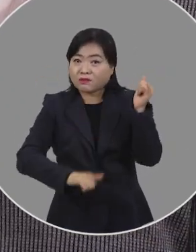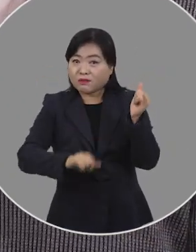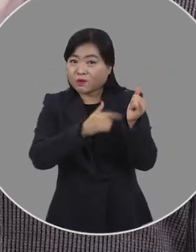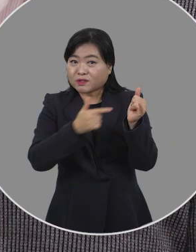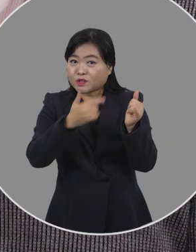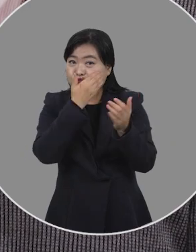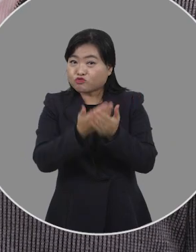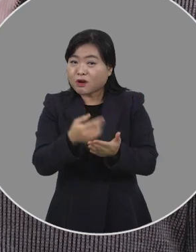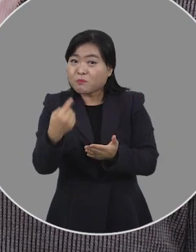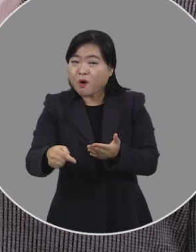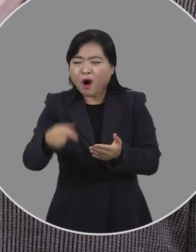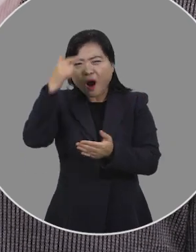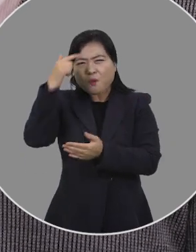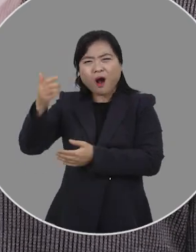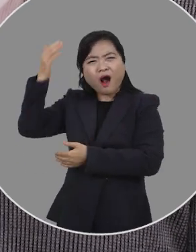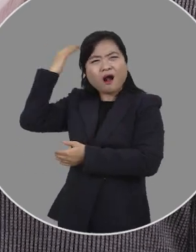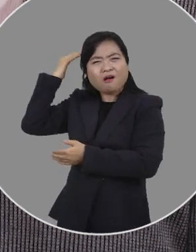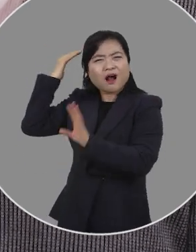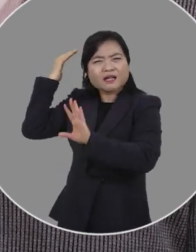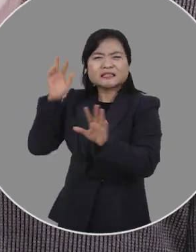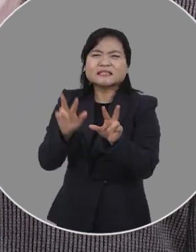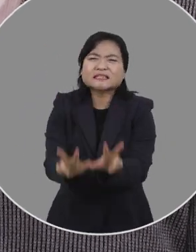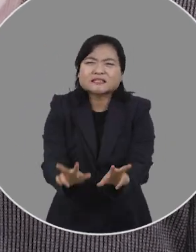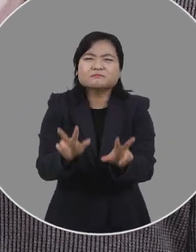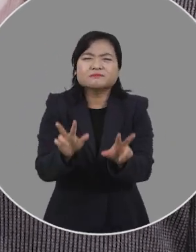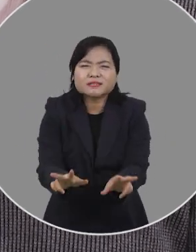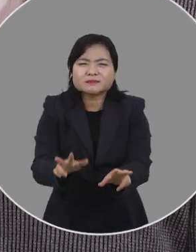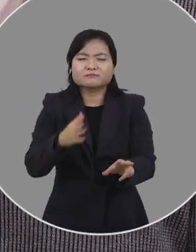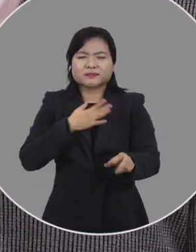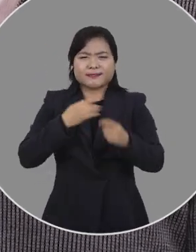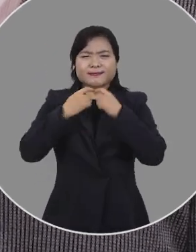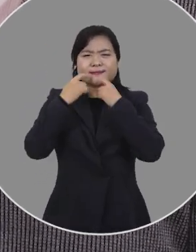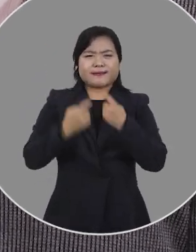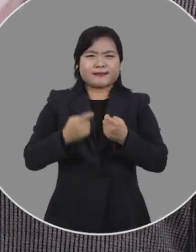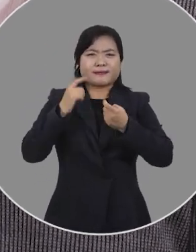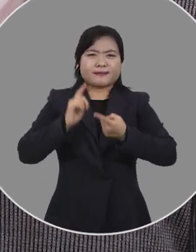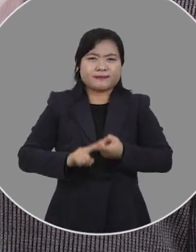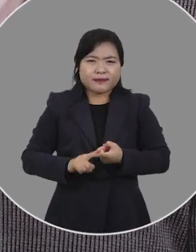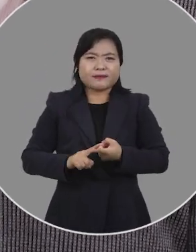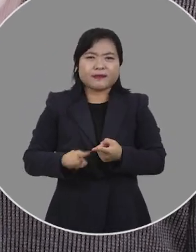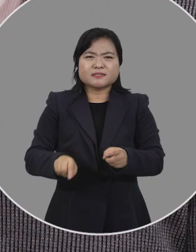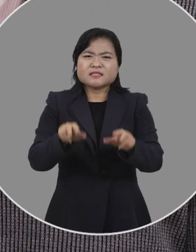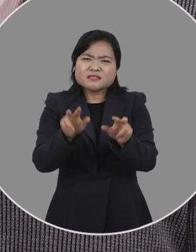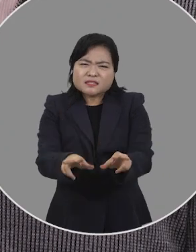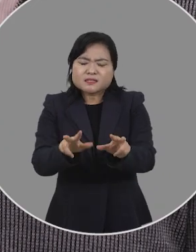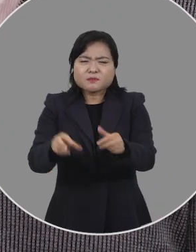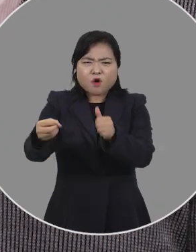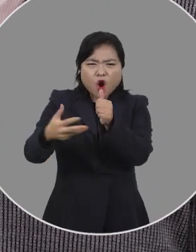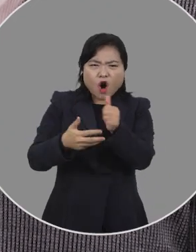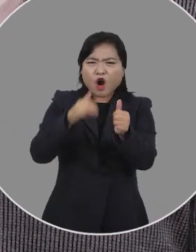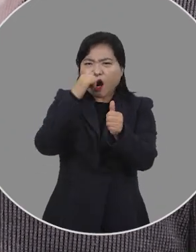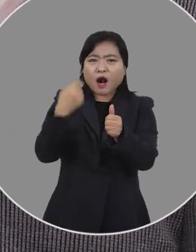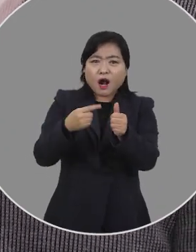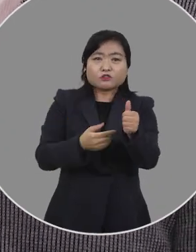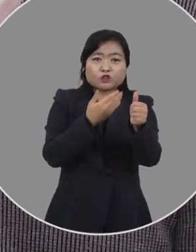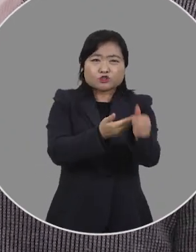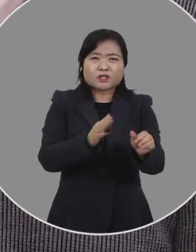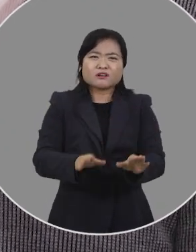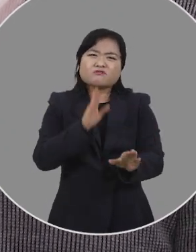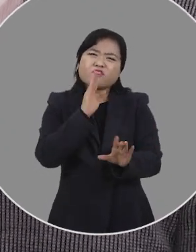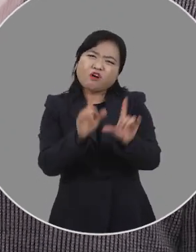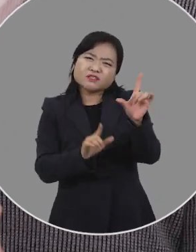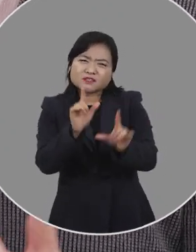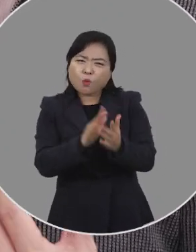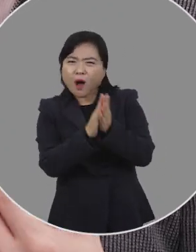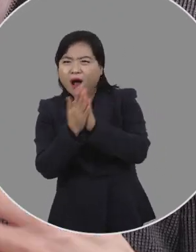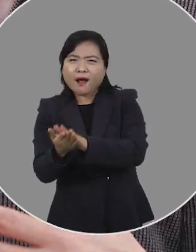일어난 일들이 아니라 지금 현재 구체적으로 개인들에 대해서 있다는 사실을 가르쳐주고 또한 그것을